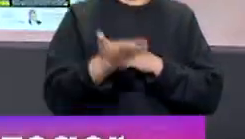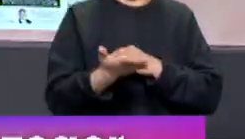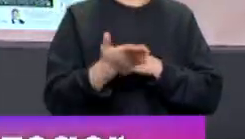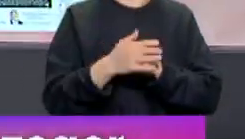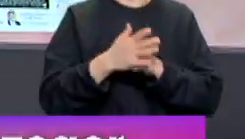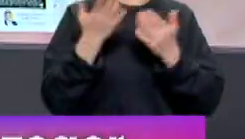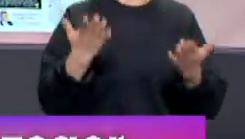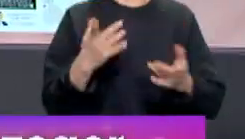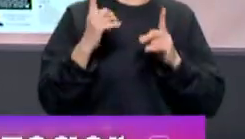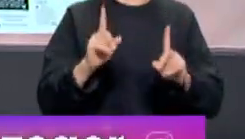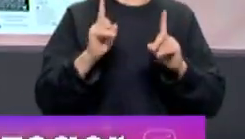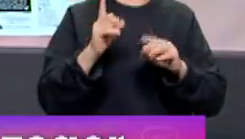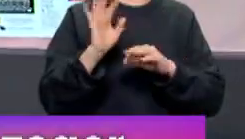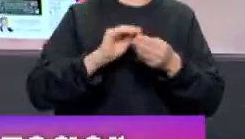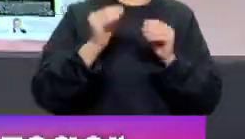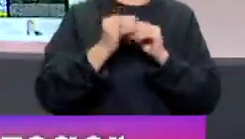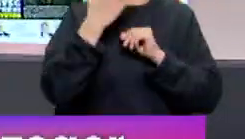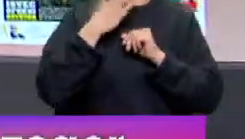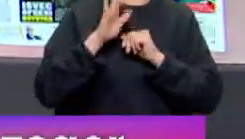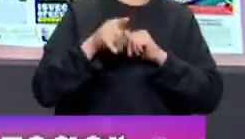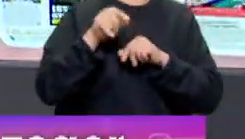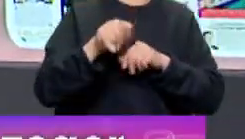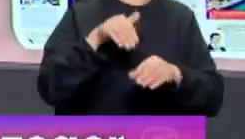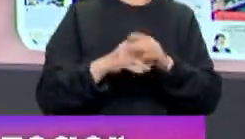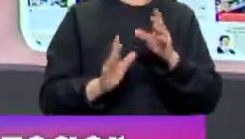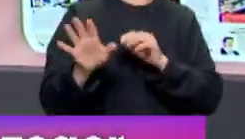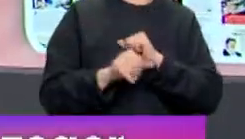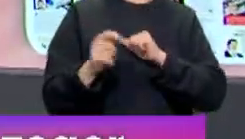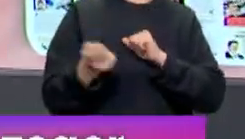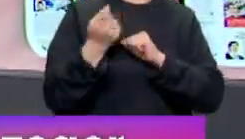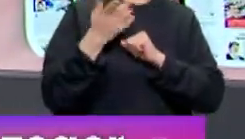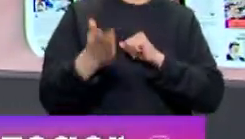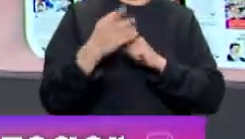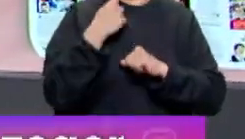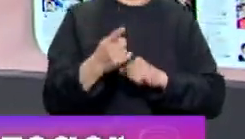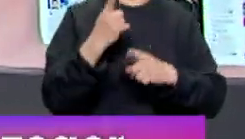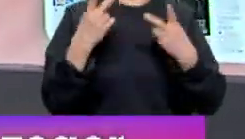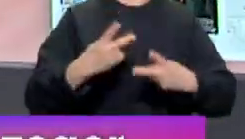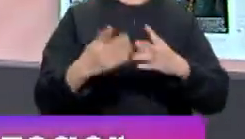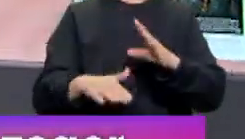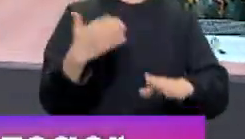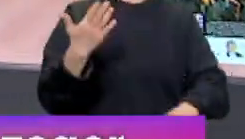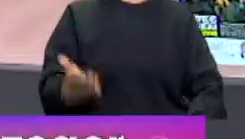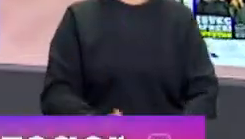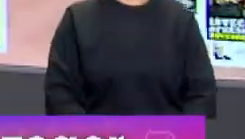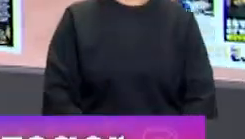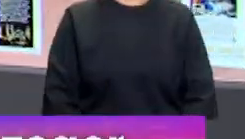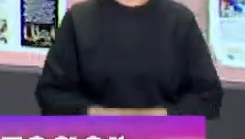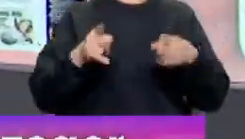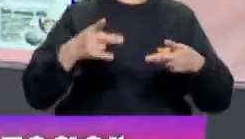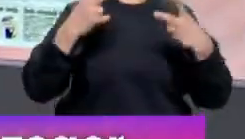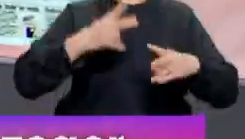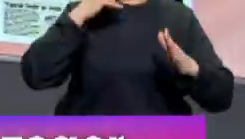Tabii ki bir böyle bir mesele yok buradan hoş çıkarmaya çalışıyorlar şeklinde de mesaj göndermiş bu